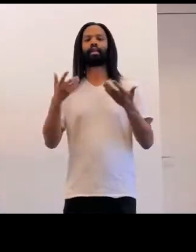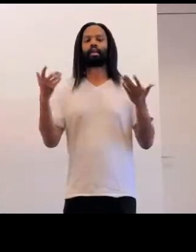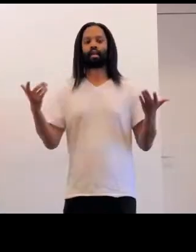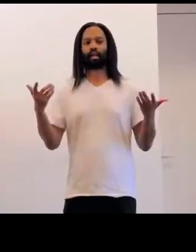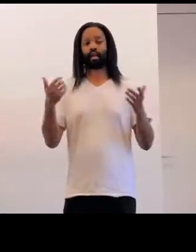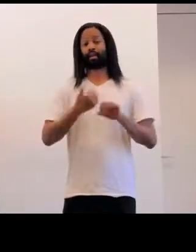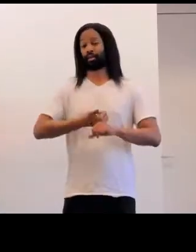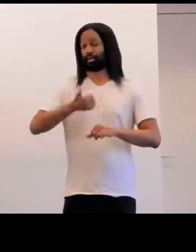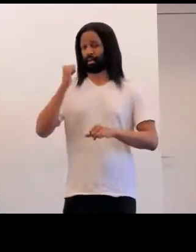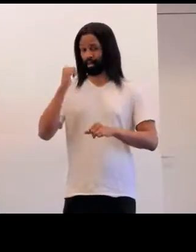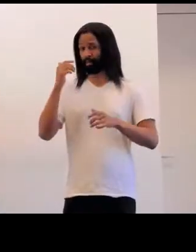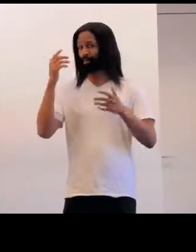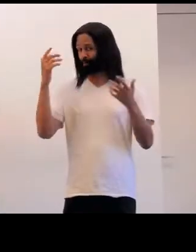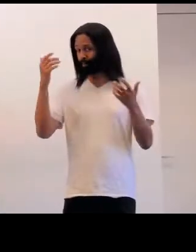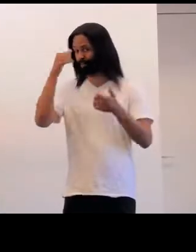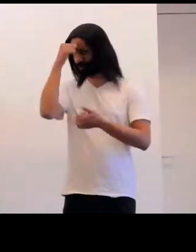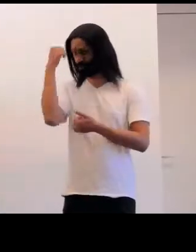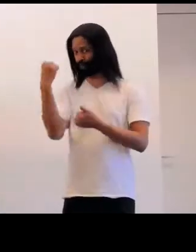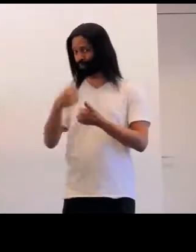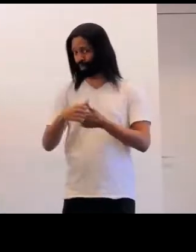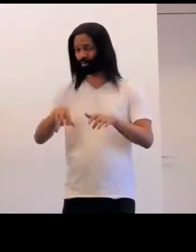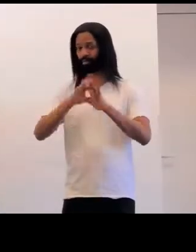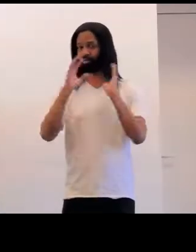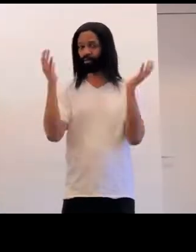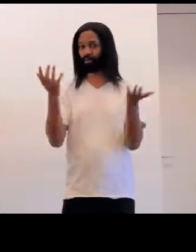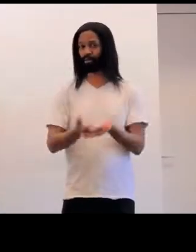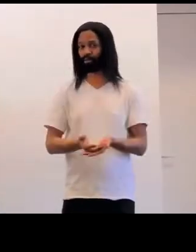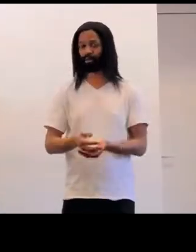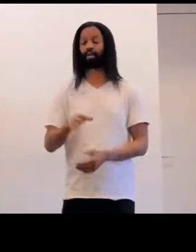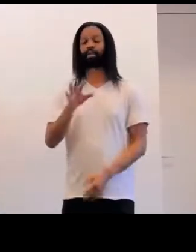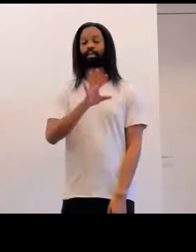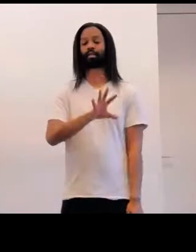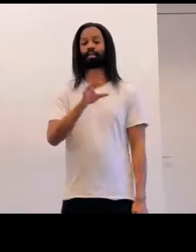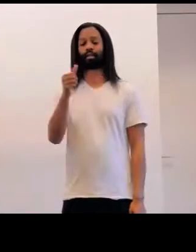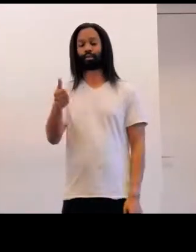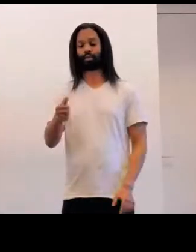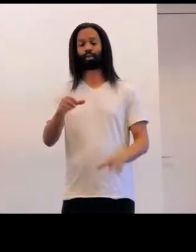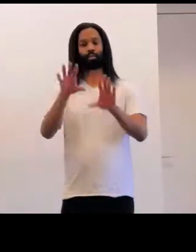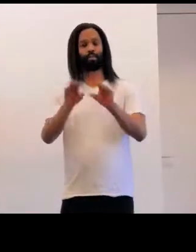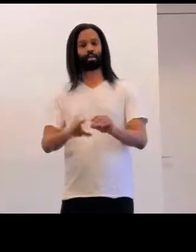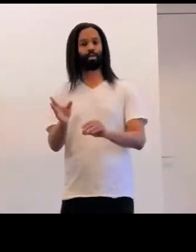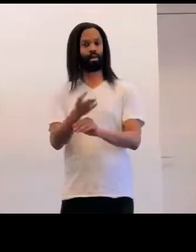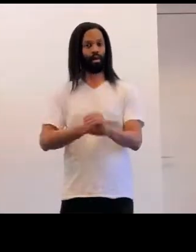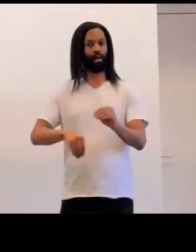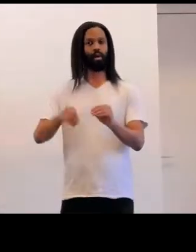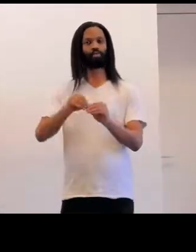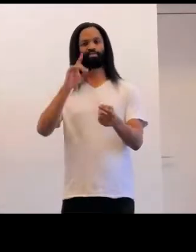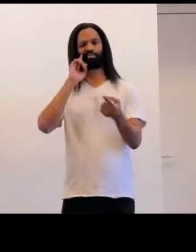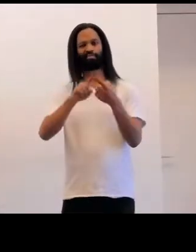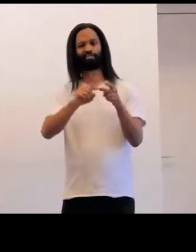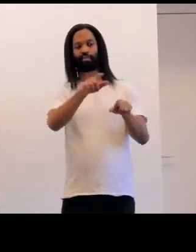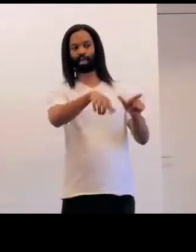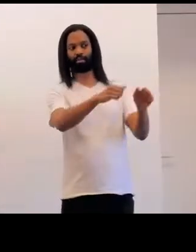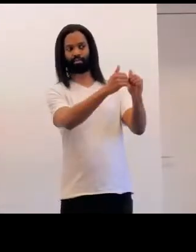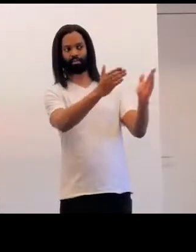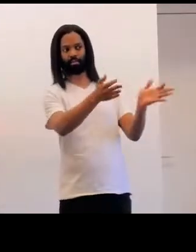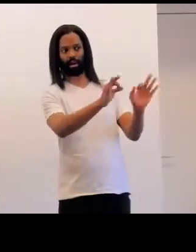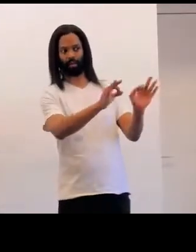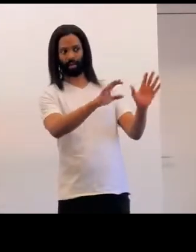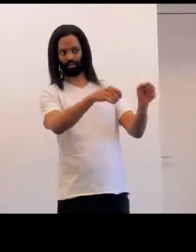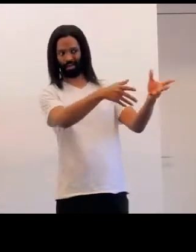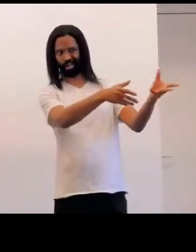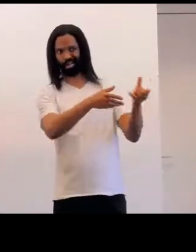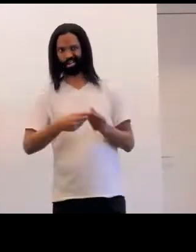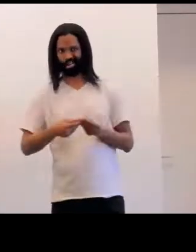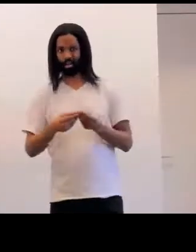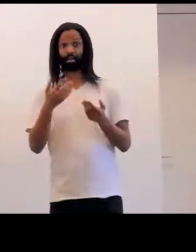de l'État 51 places supplémentaires pour accueillir les sans-abri en période de grand froid sur